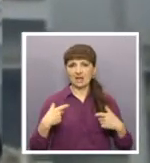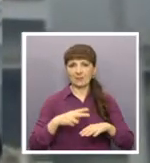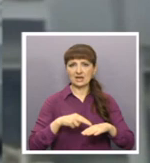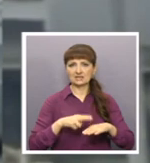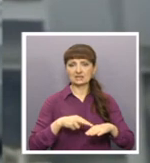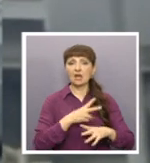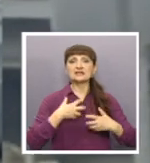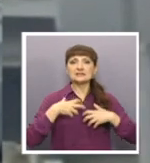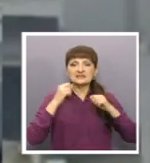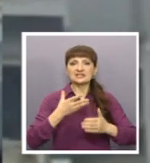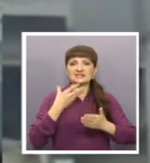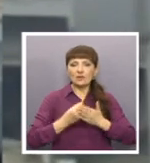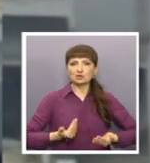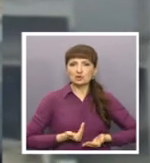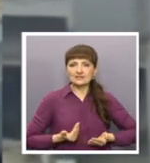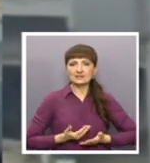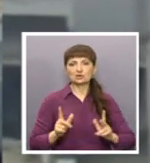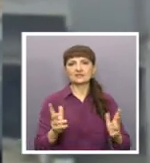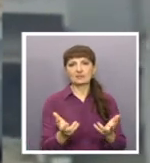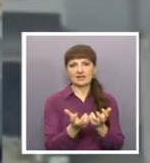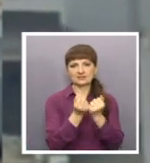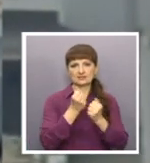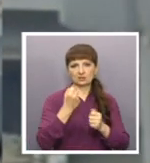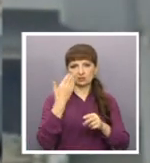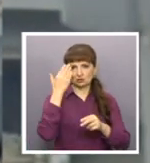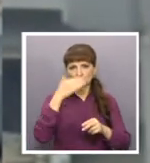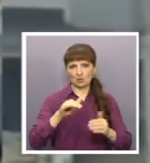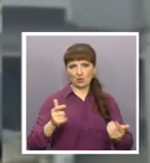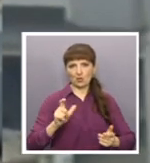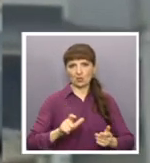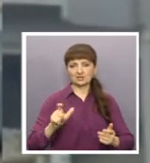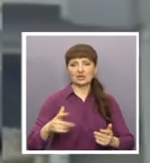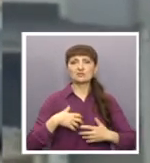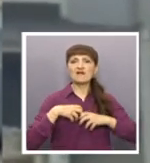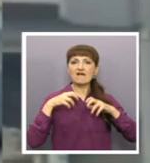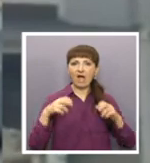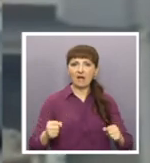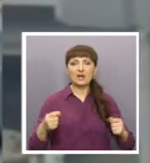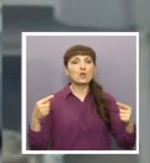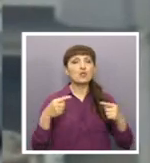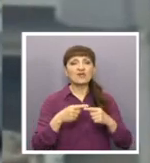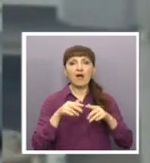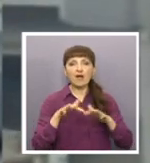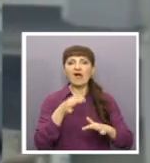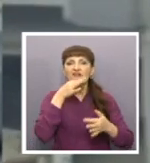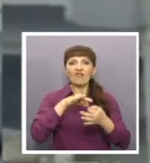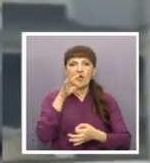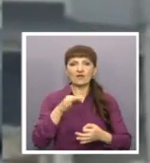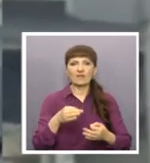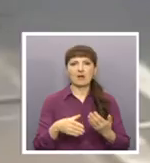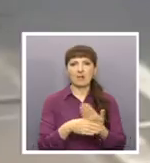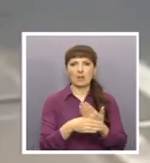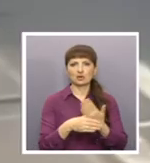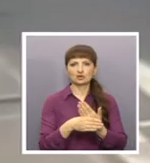может пожертвовать собственной жизнью ради спасения чужой, кто может проявить храбрость и в буквальном смысле вовремя протянуть руку